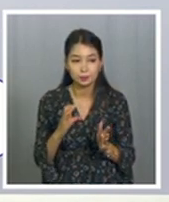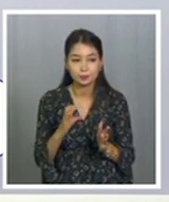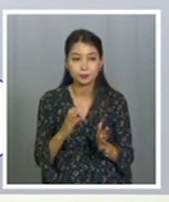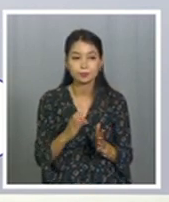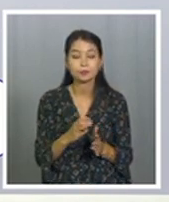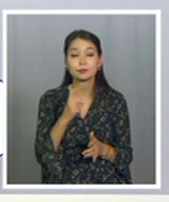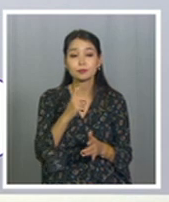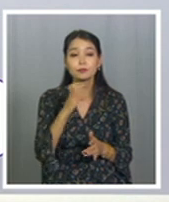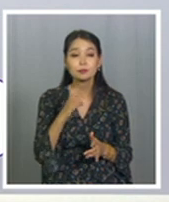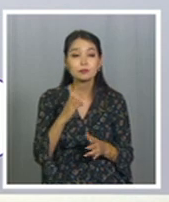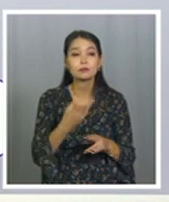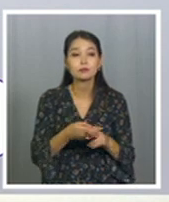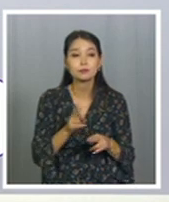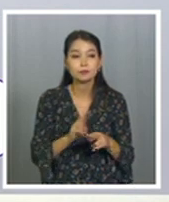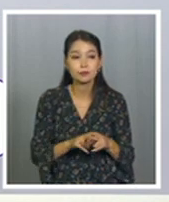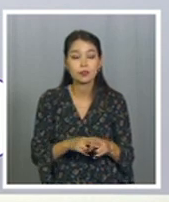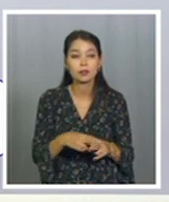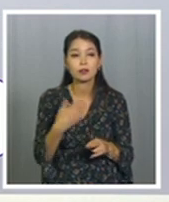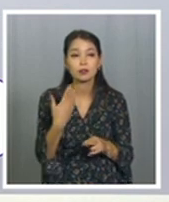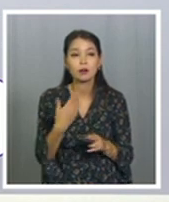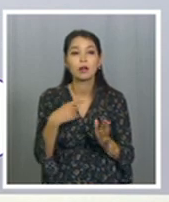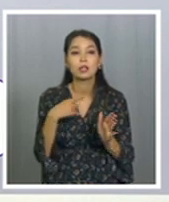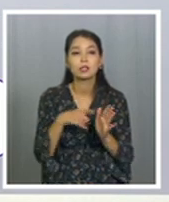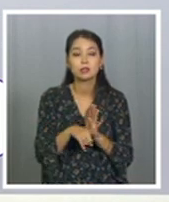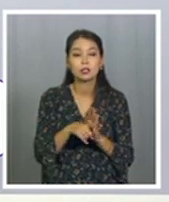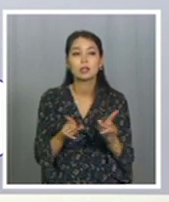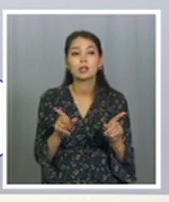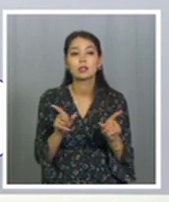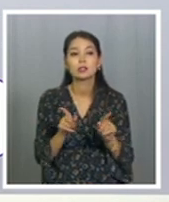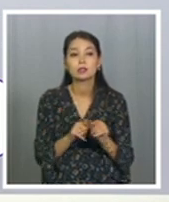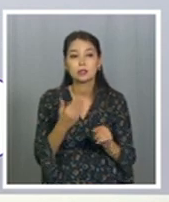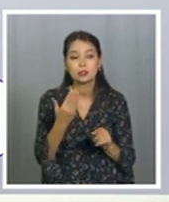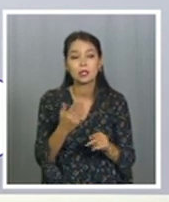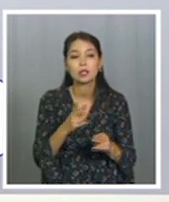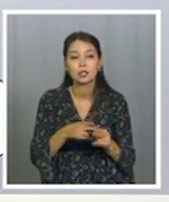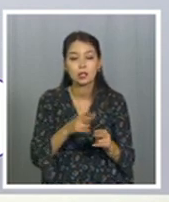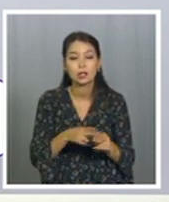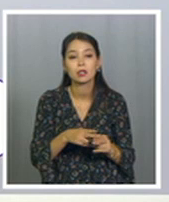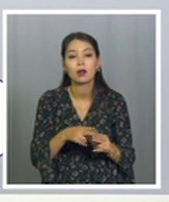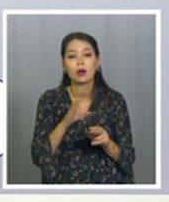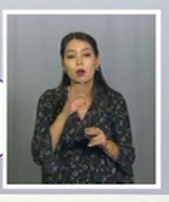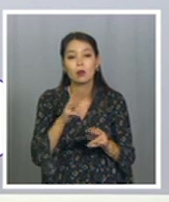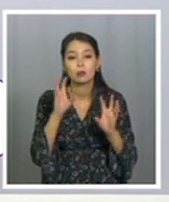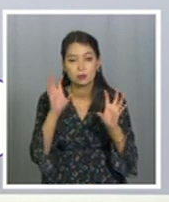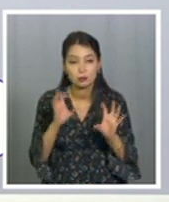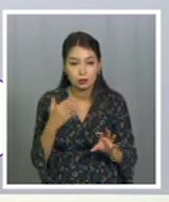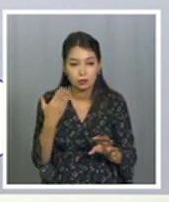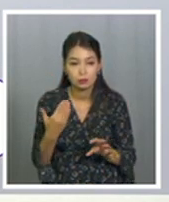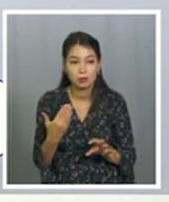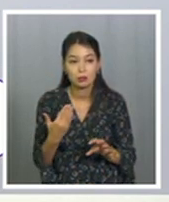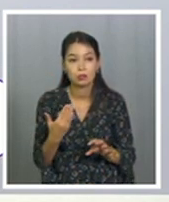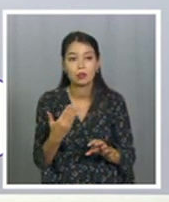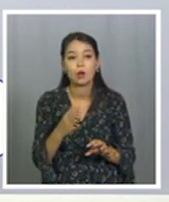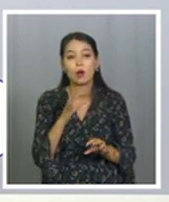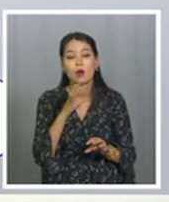сы дегеніміз конденсатор жалғанған кездегі сыйымдылық кедергі деп аталады. Және білеміз, кедергінің